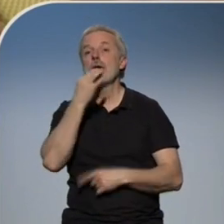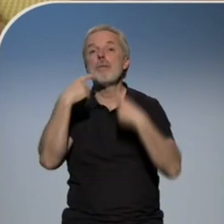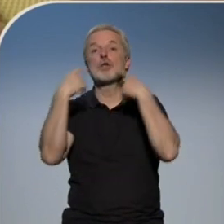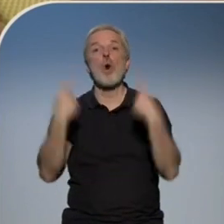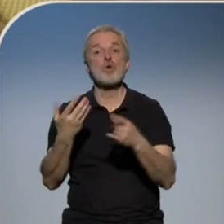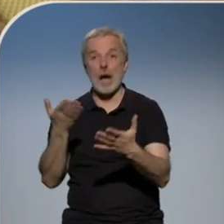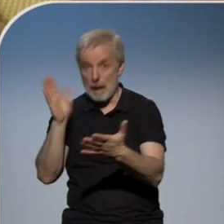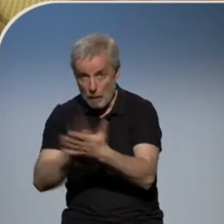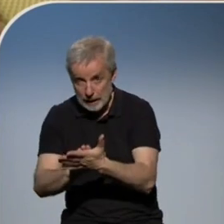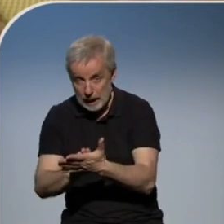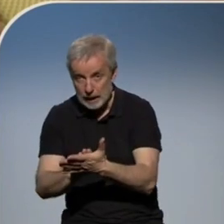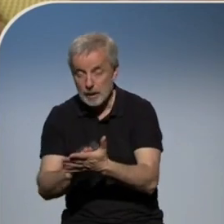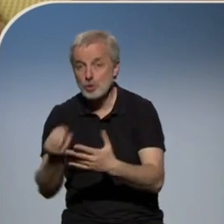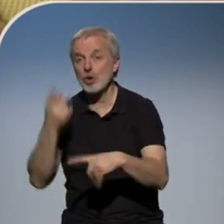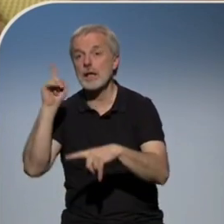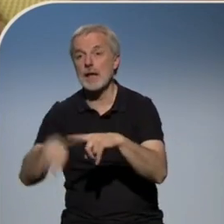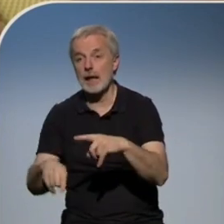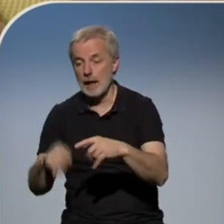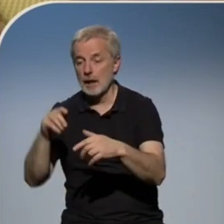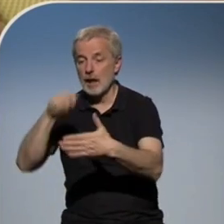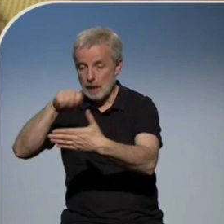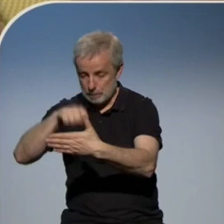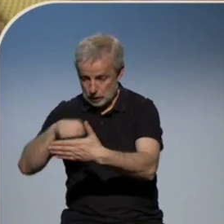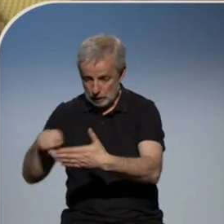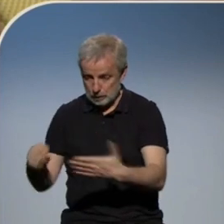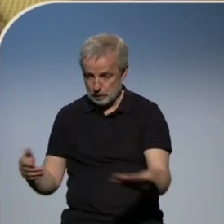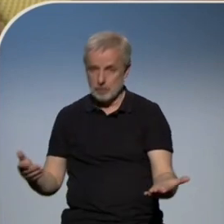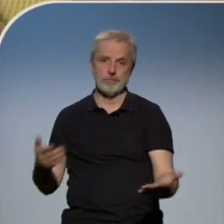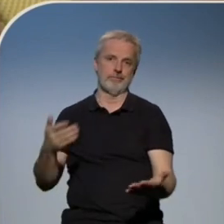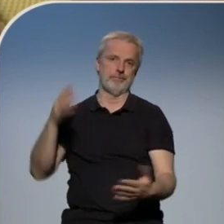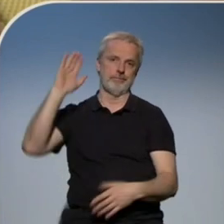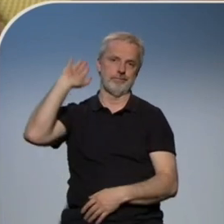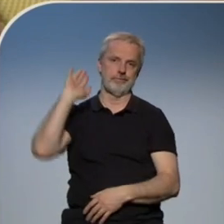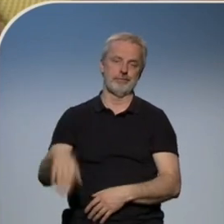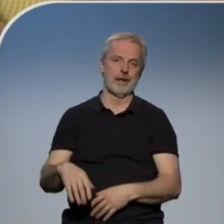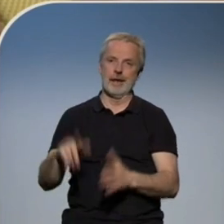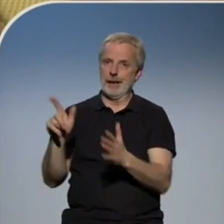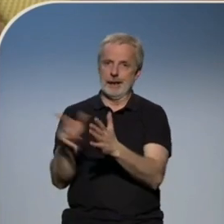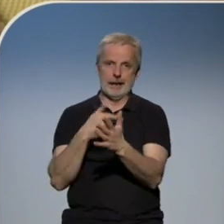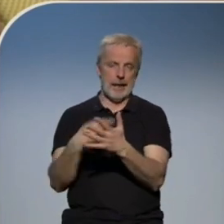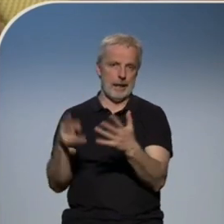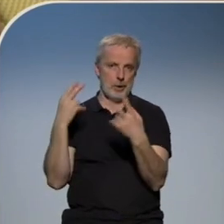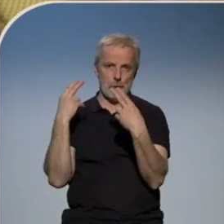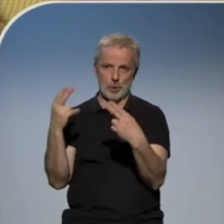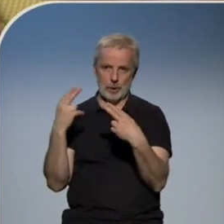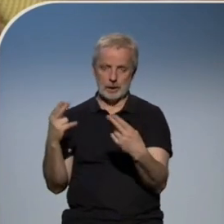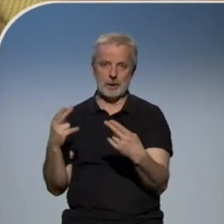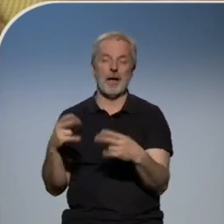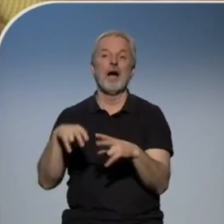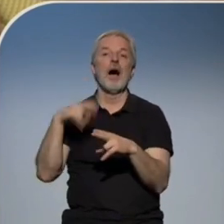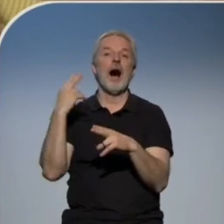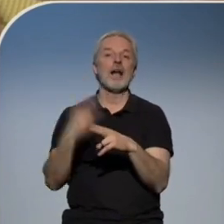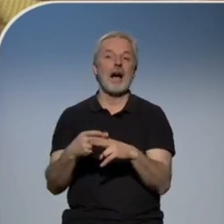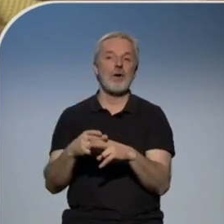nevyjde. Vlastně ve finále zjistí, že nic. Přesně tak, jo, napsat si tu kaskádu, co se může stát, co to pro mě znamená, co to pro mě dopadne a nakonec zjistí,